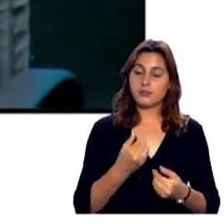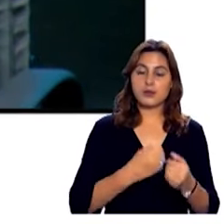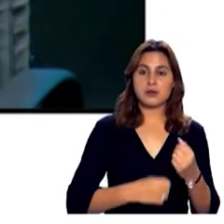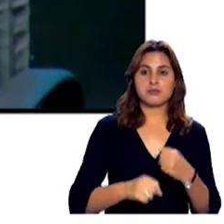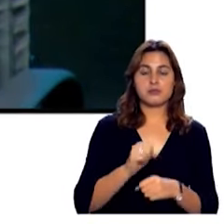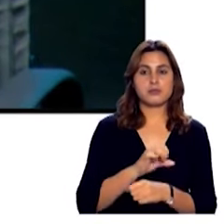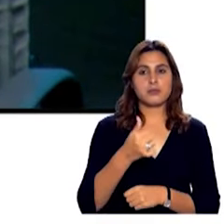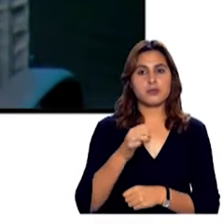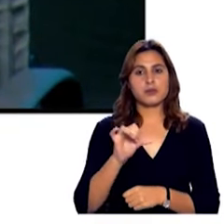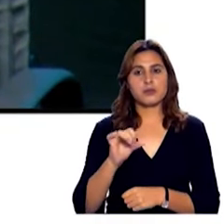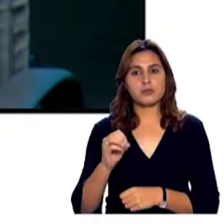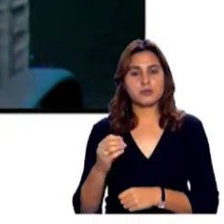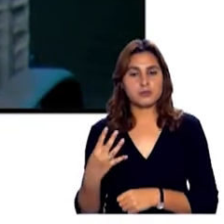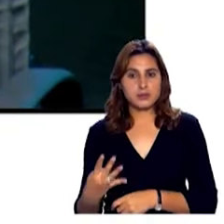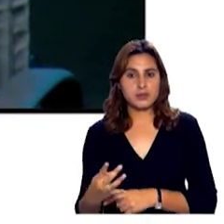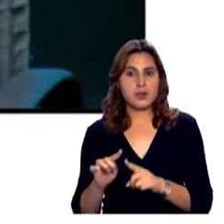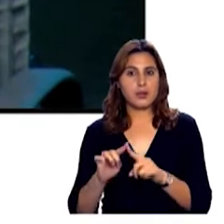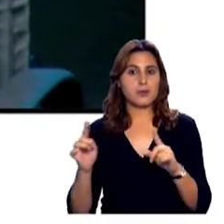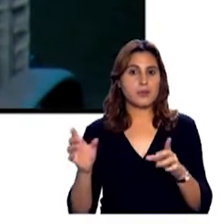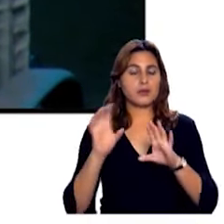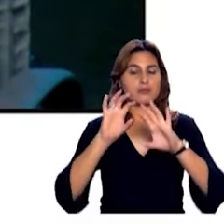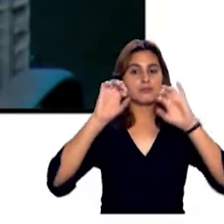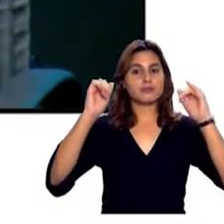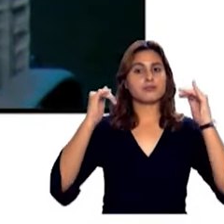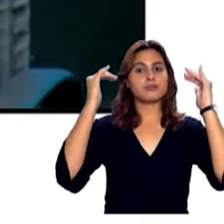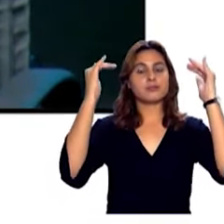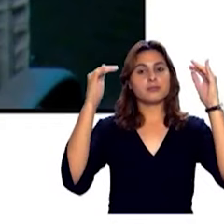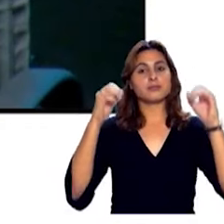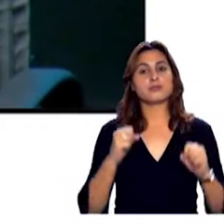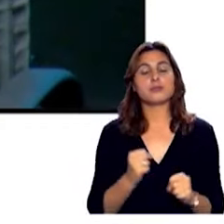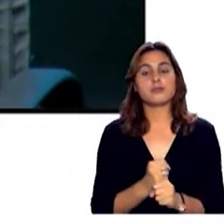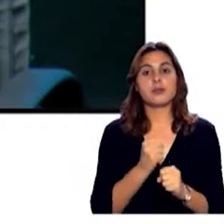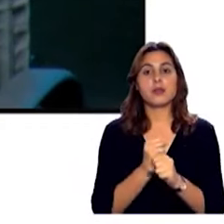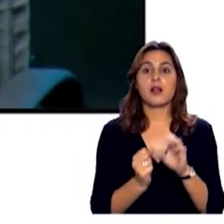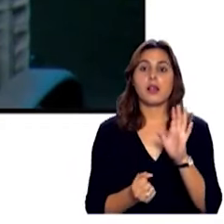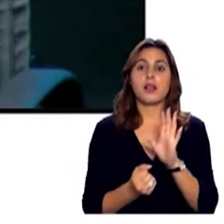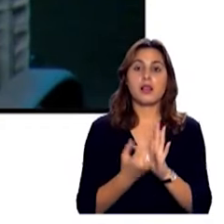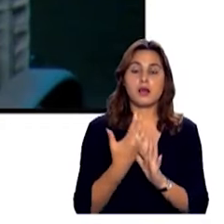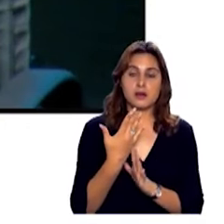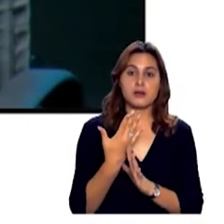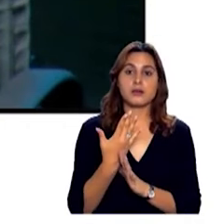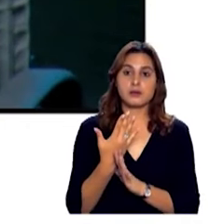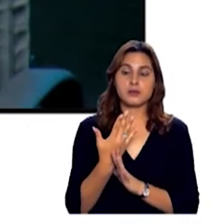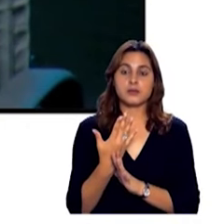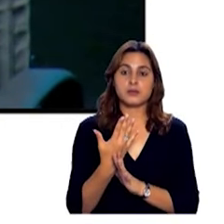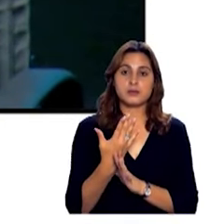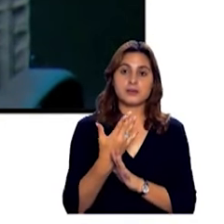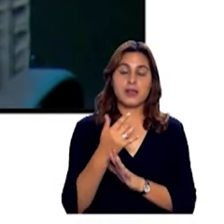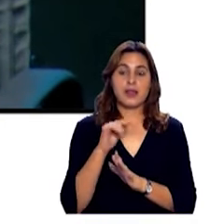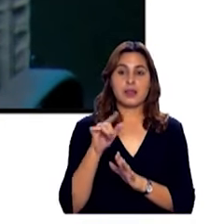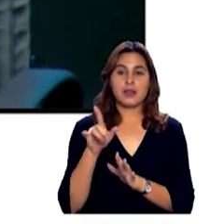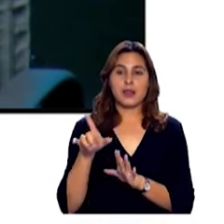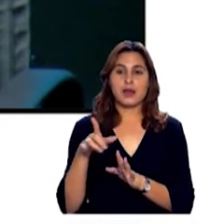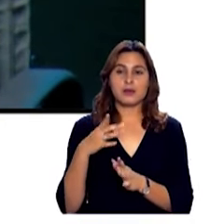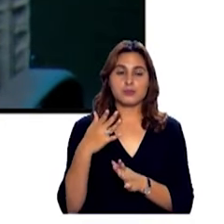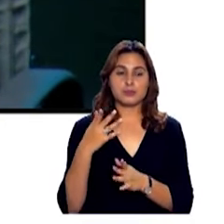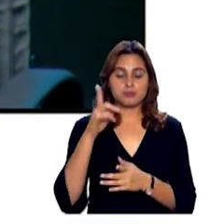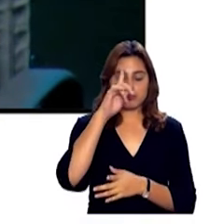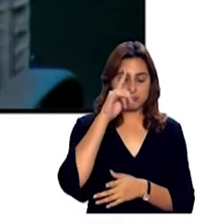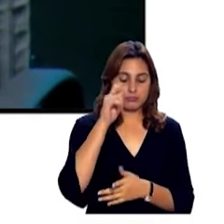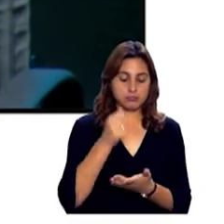s'est construite sur le modle Du juge de cassation hérité de l'ancien régime en France